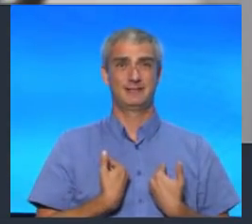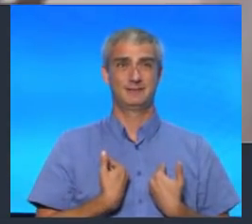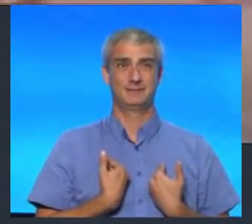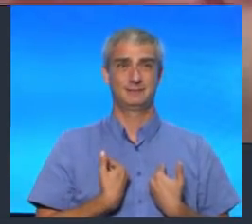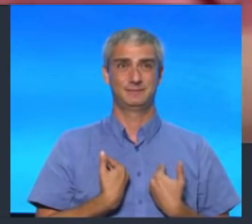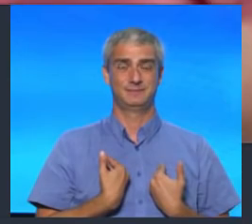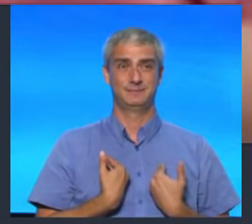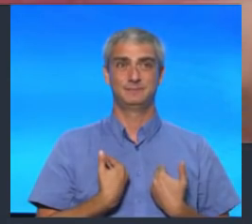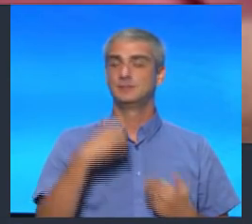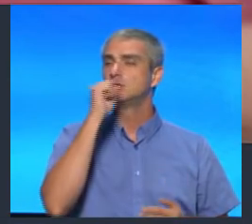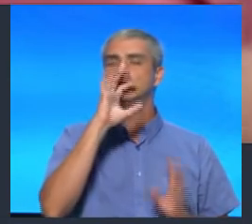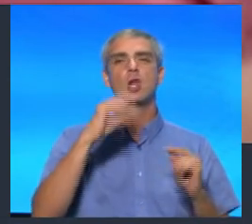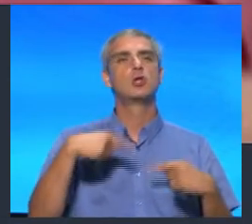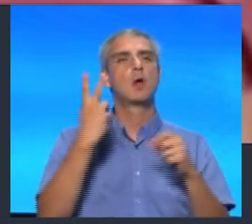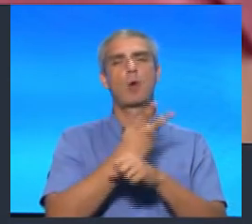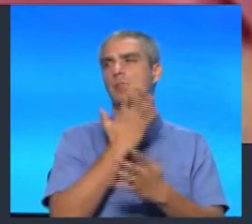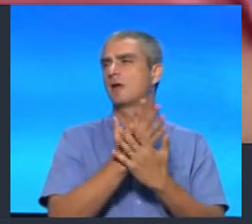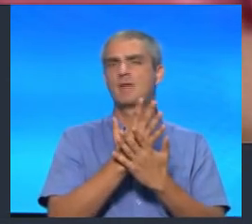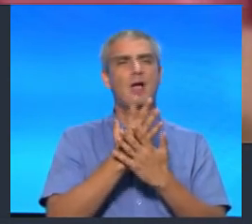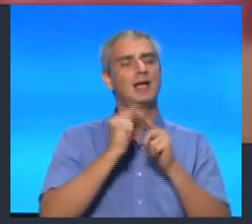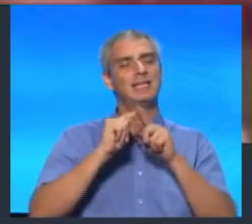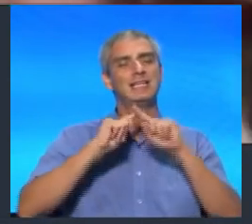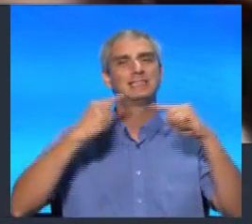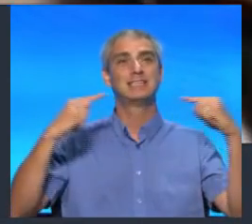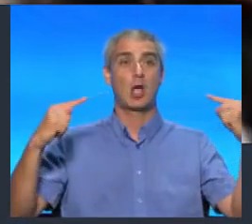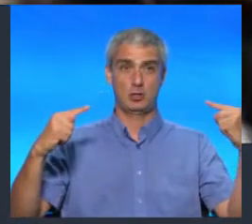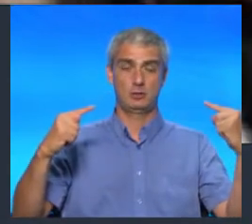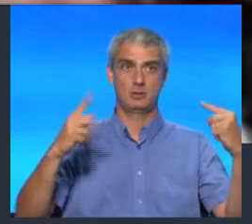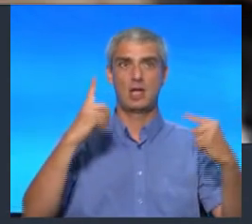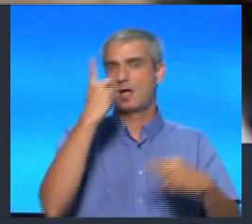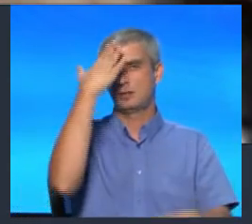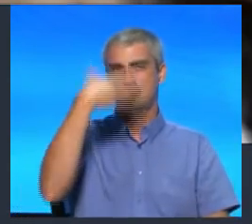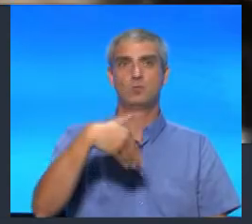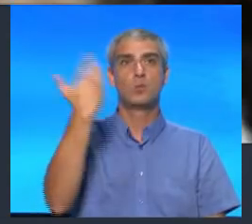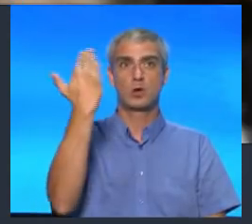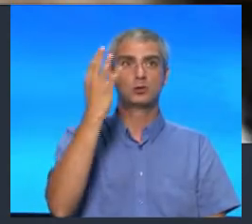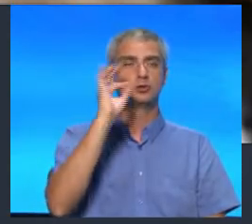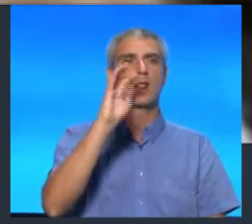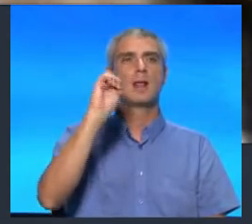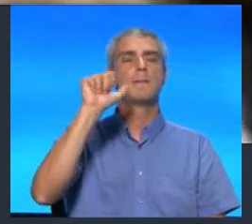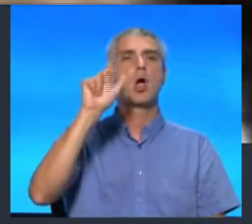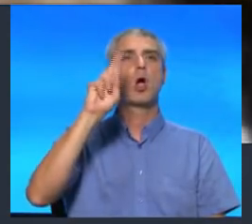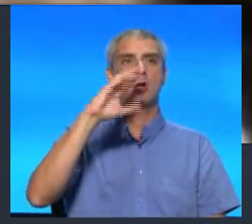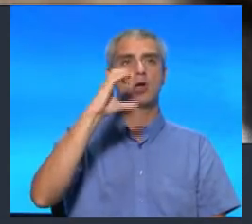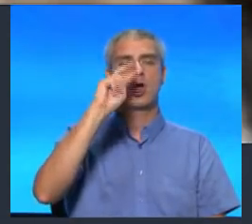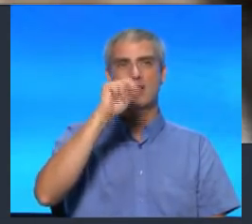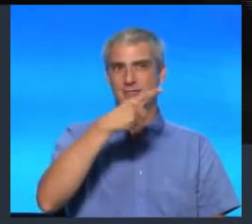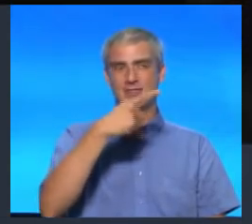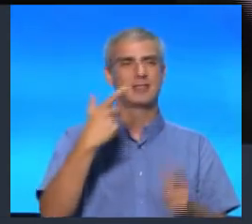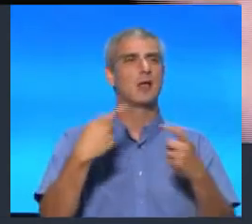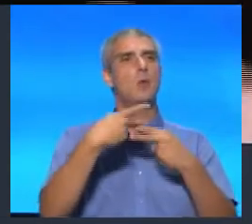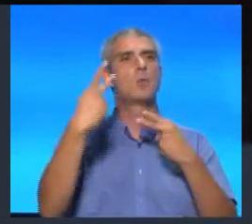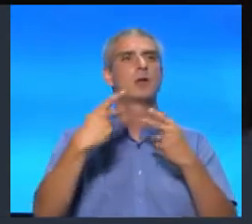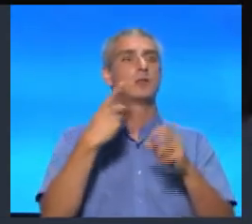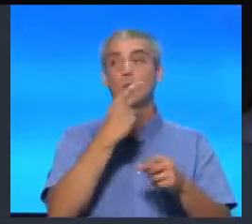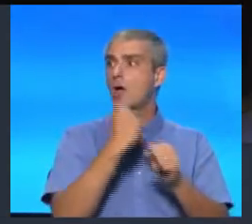עונה לי? שיר של יום חולין כבר זכה לכמה גרסאות כיסוי, אחת המוכרות שבהן של מאור כהן מפרויקט עבודה עברית. הוא עשה